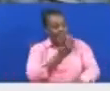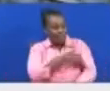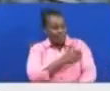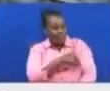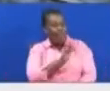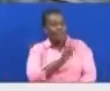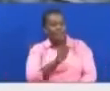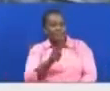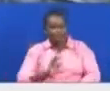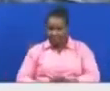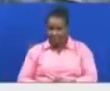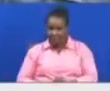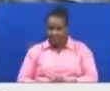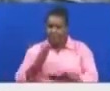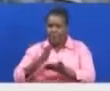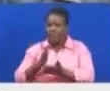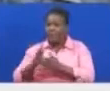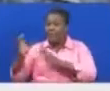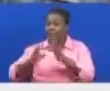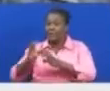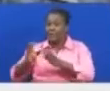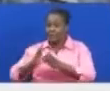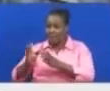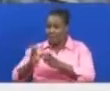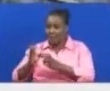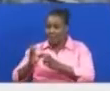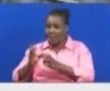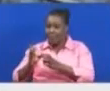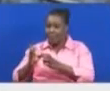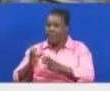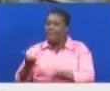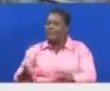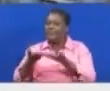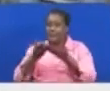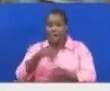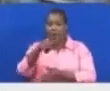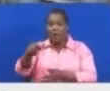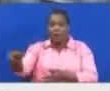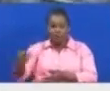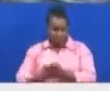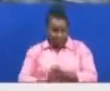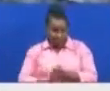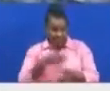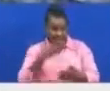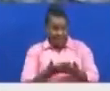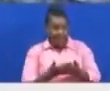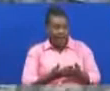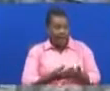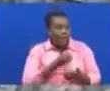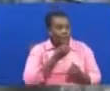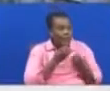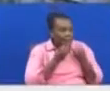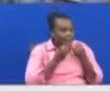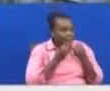mawasiliano yameweza kufanya jambo kubwa sana kwa Watanzania. Moja ikiwa ni kutoa taarifa mbalimbali kwa watu wote, hata walioko